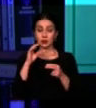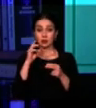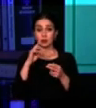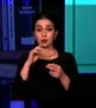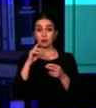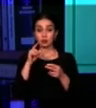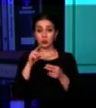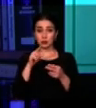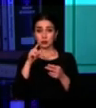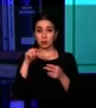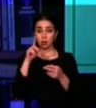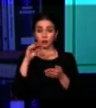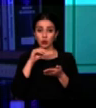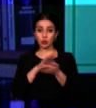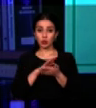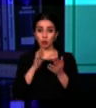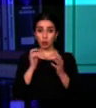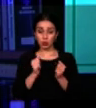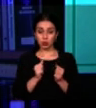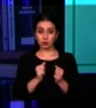asosan ildizlarni yozib oldik.